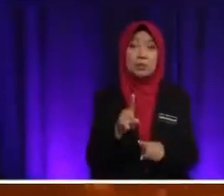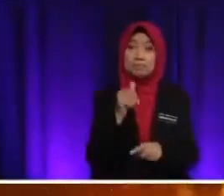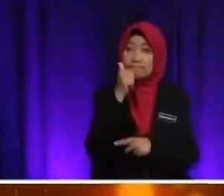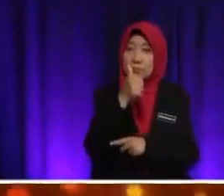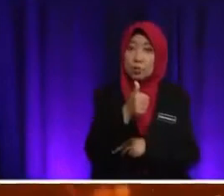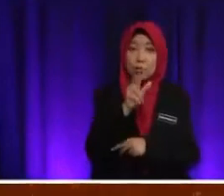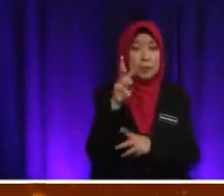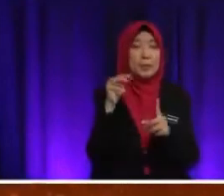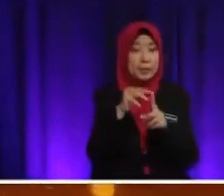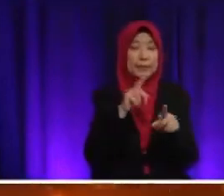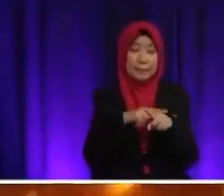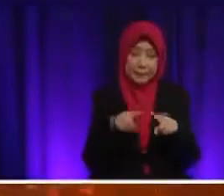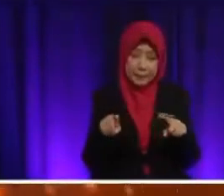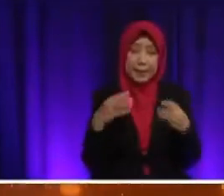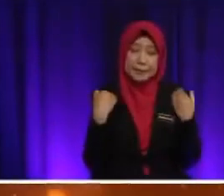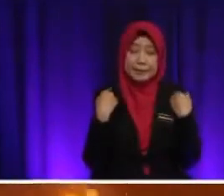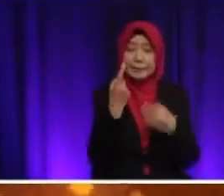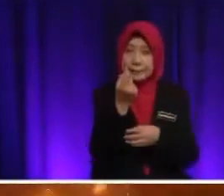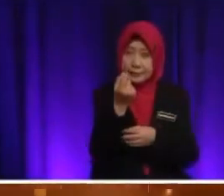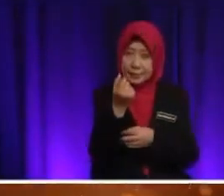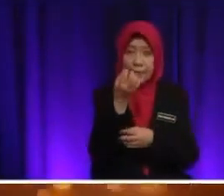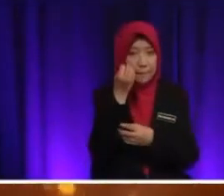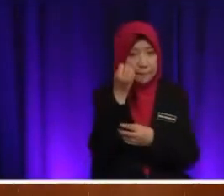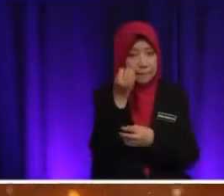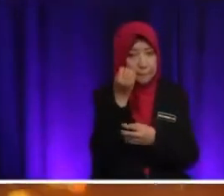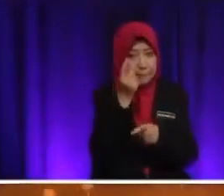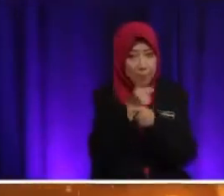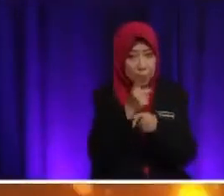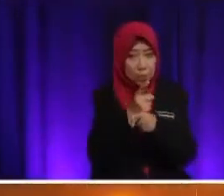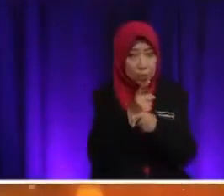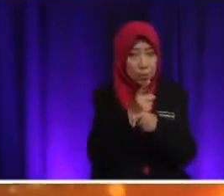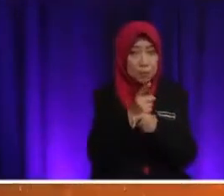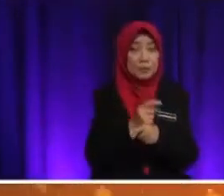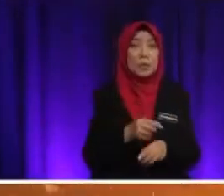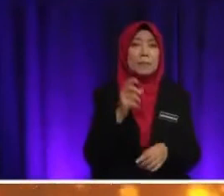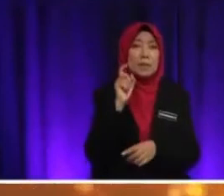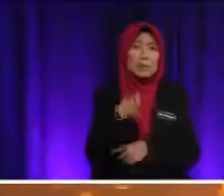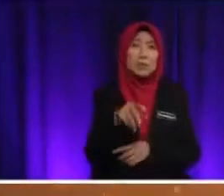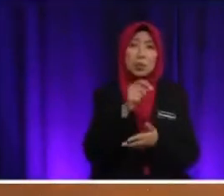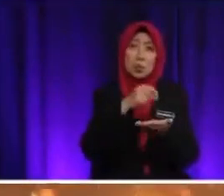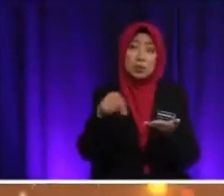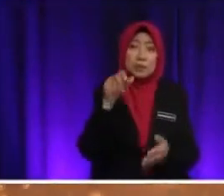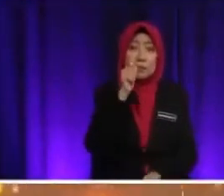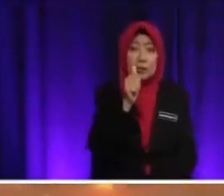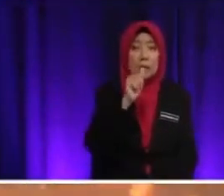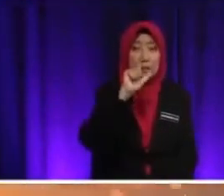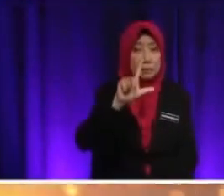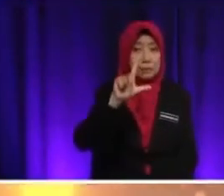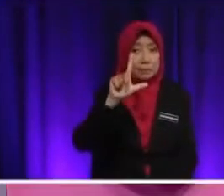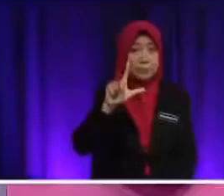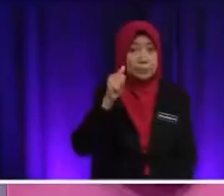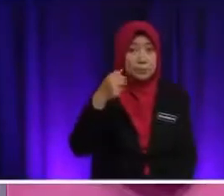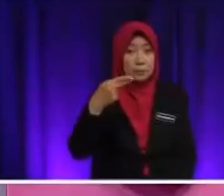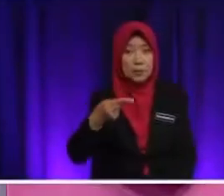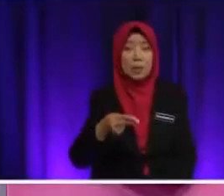nak ingatkan, cuma sedikitlah pembetulan. Anak murid, kena betulkan perkataan Allah tu A huruf besar. Kekuasaannya N tu